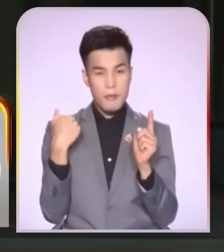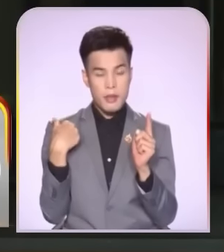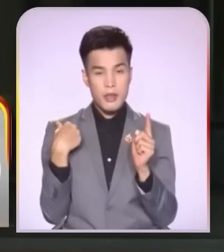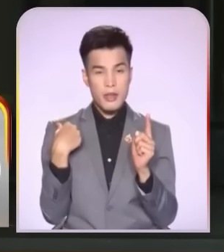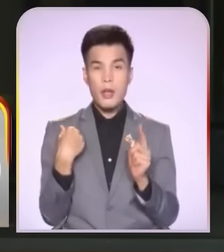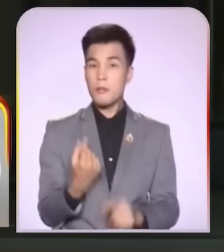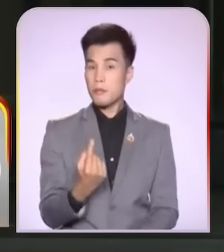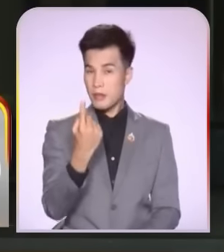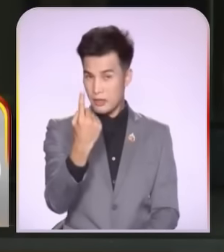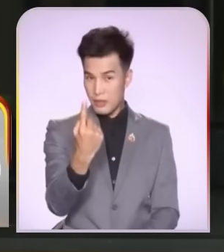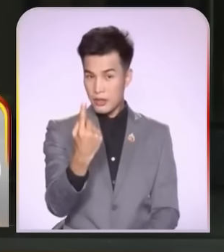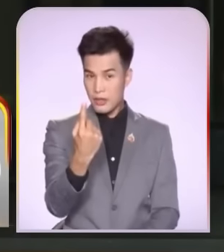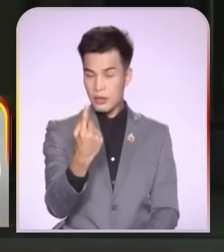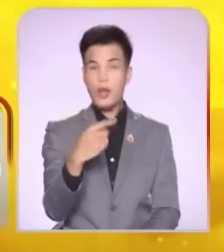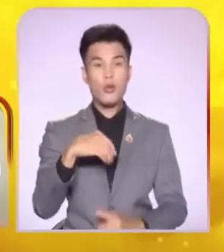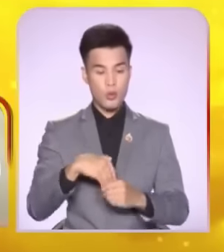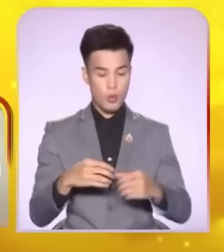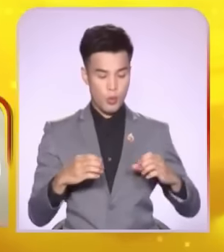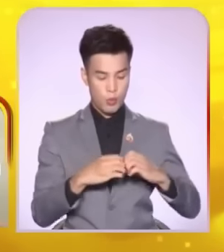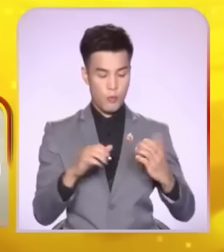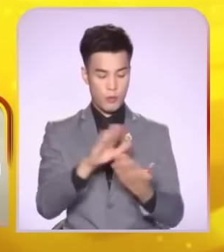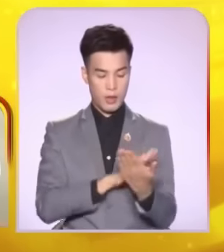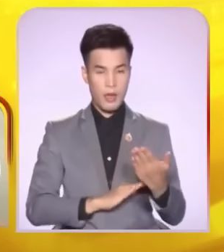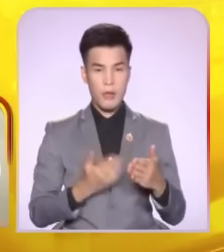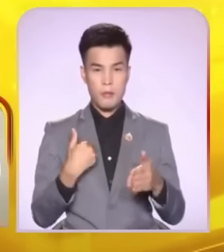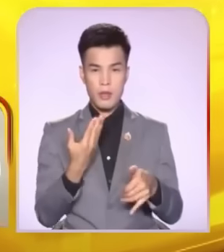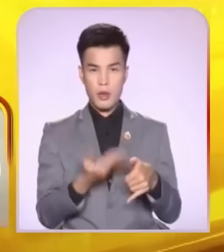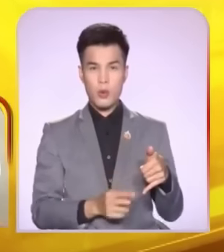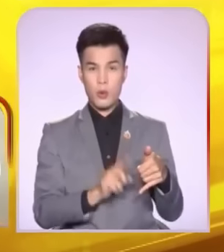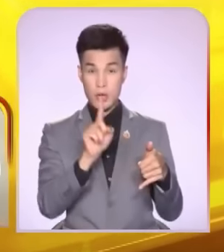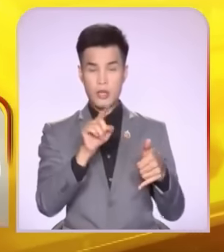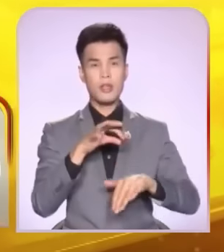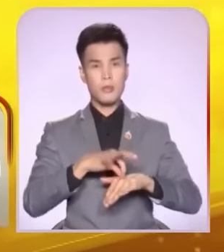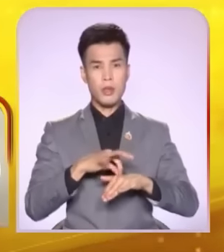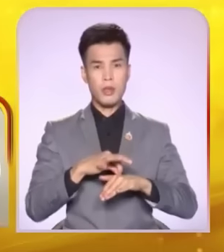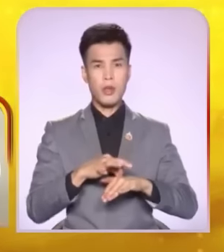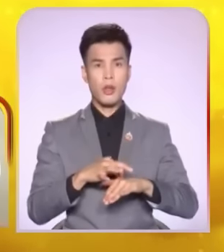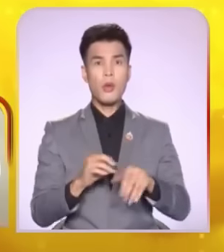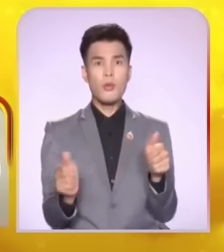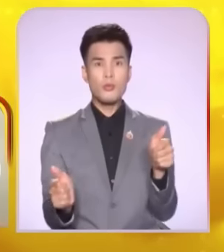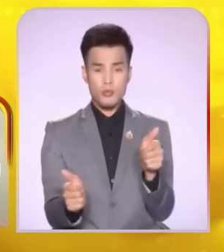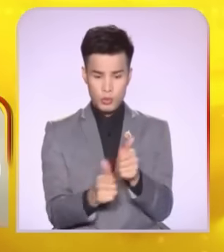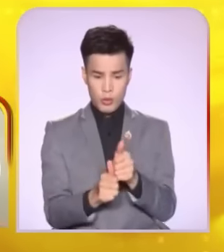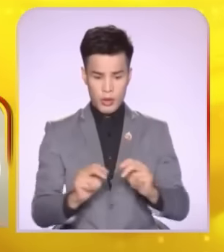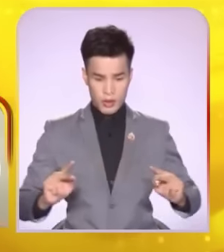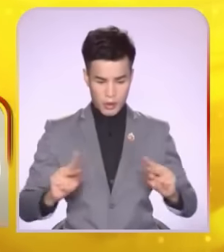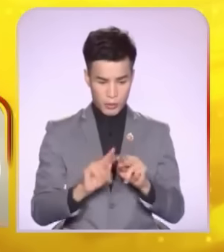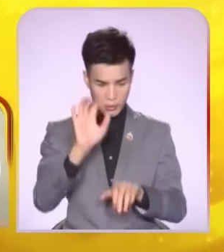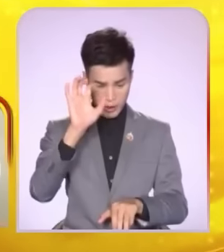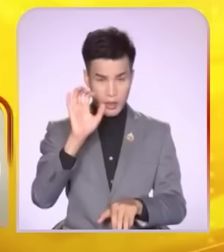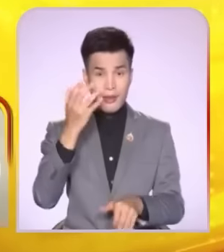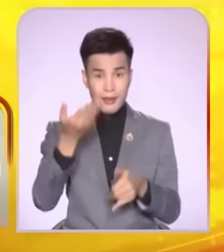แต่มีท่านหนึ่งครับคุณผู้ชมครับที่อยู่ในพรรคภูมิใจไทยและท่านก็เป็นรักษาการรัฐมนตรีช่วยว่าการกระทรวงมหาดไท